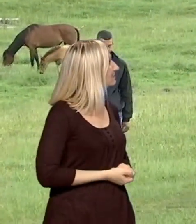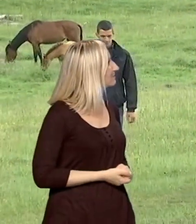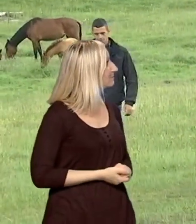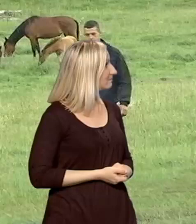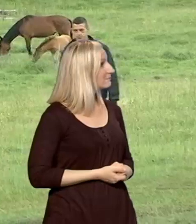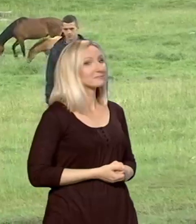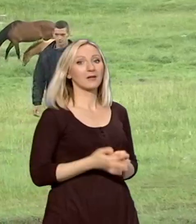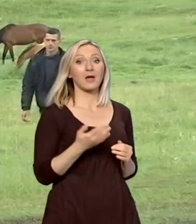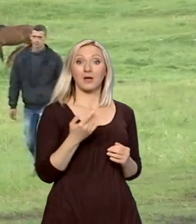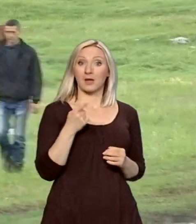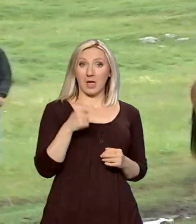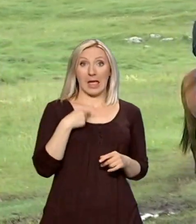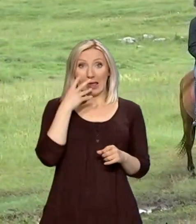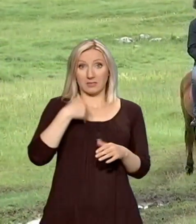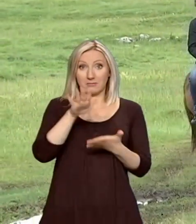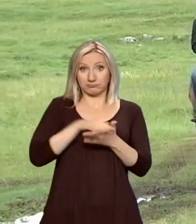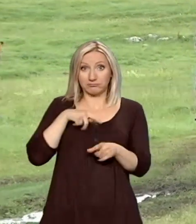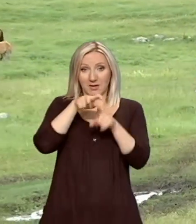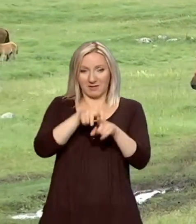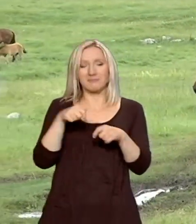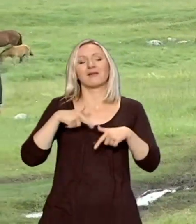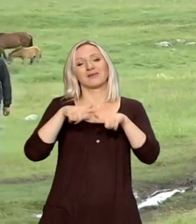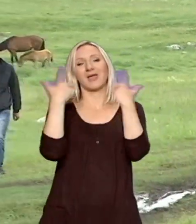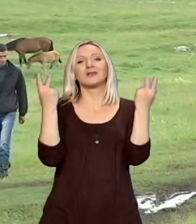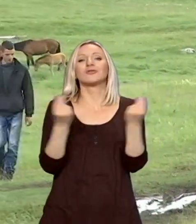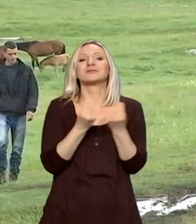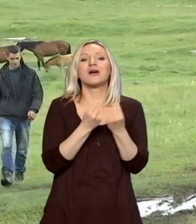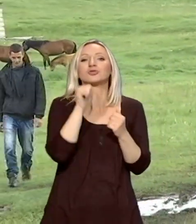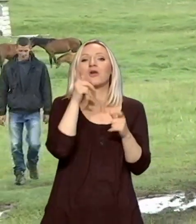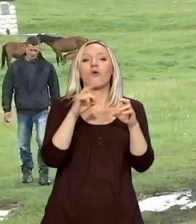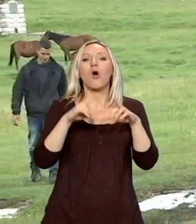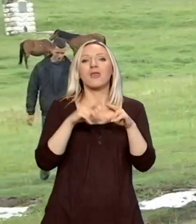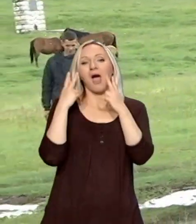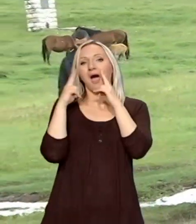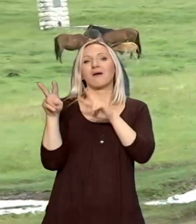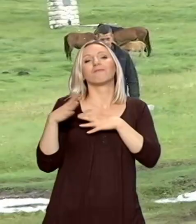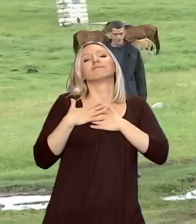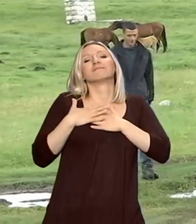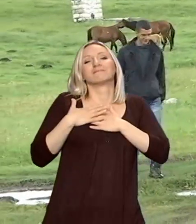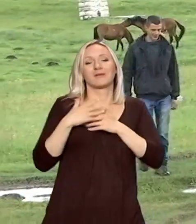Iz više perspektive bila mi je jasna Ivonina ljubav prema Durmitoru.